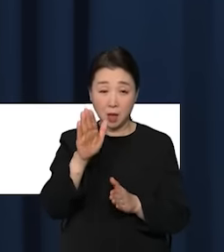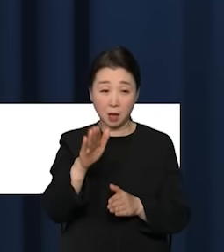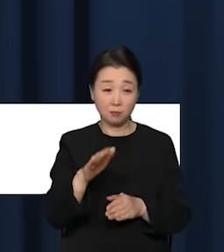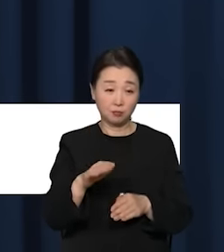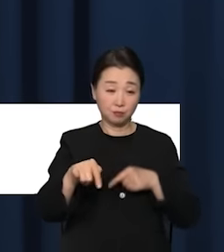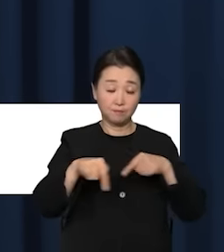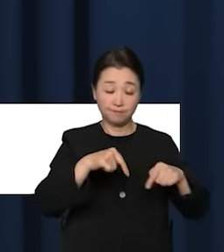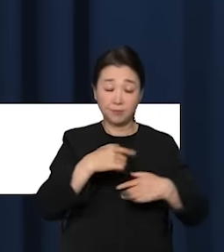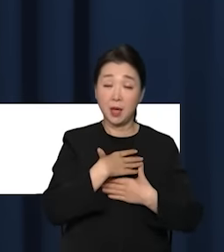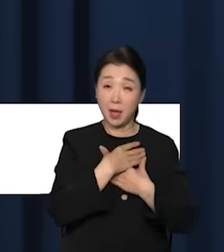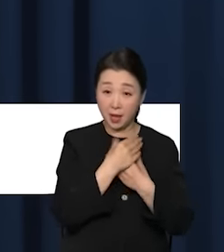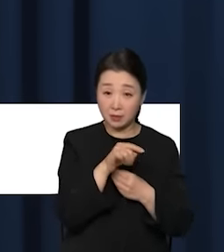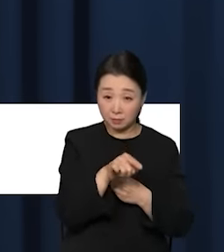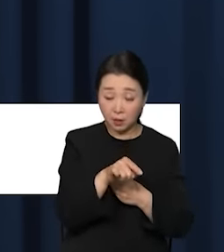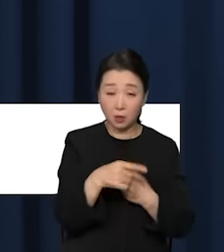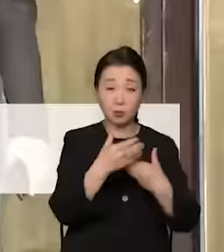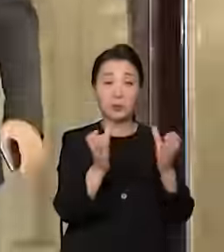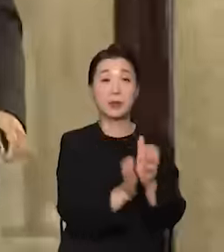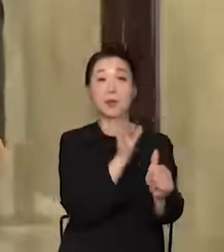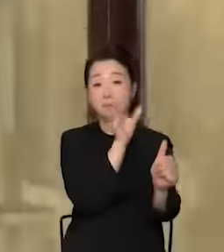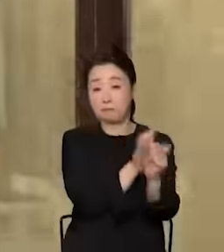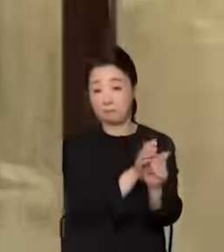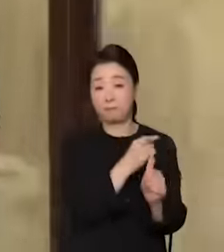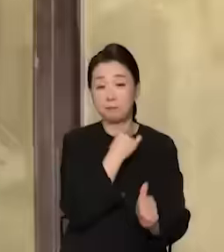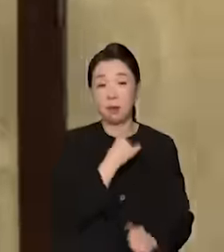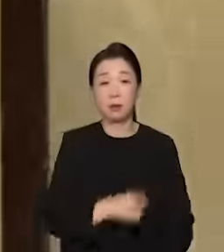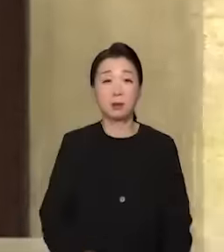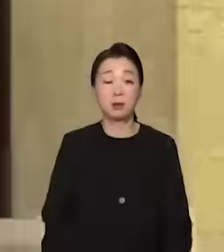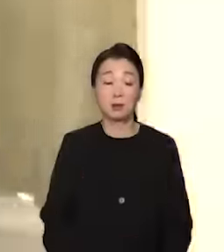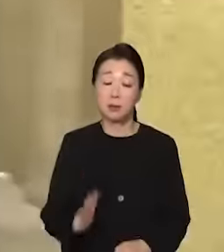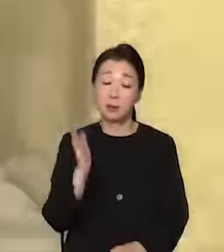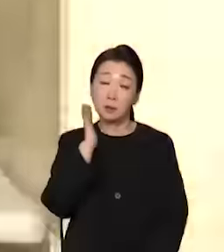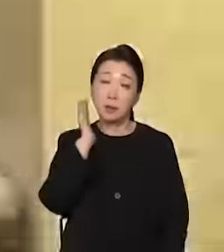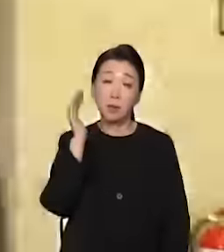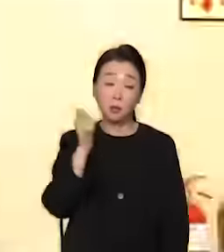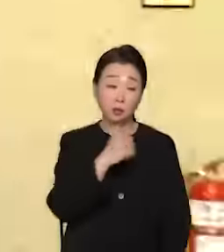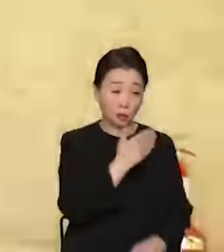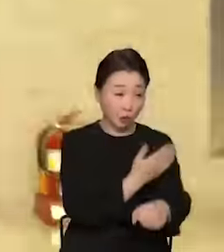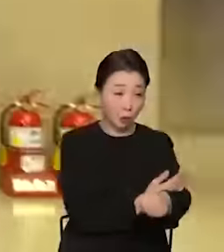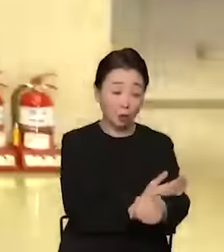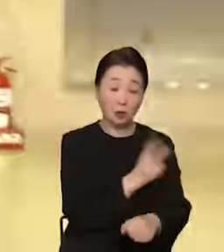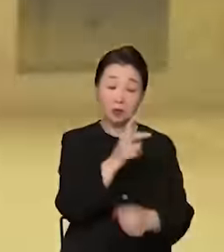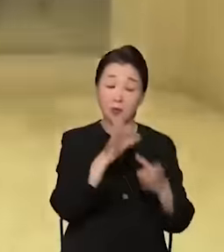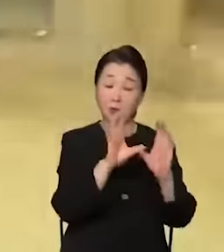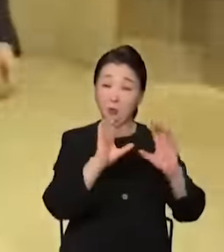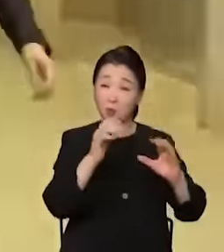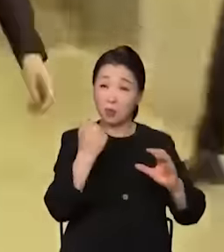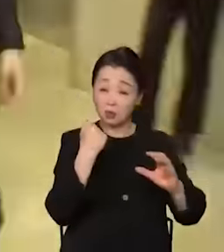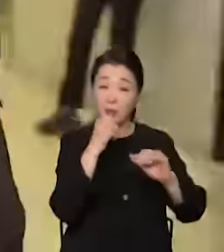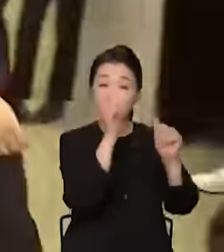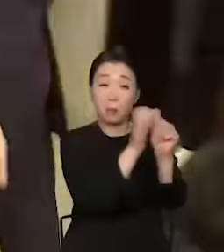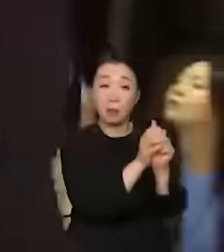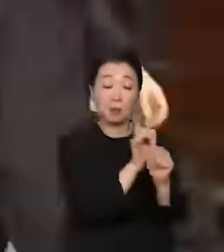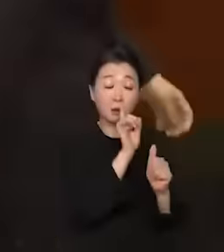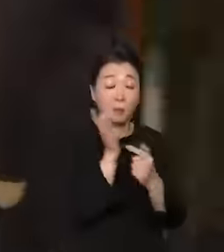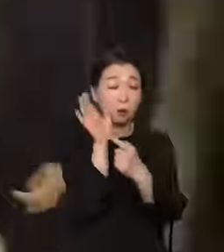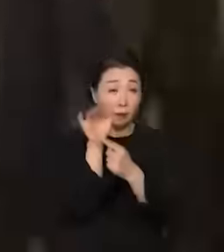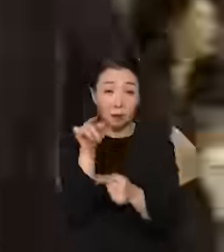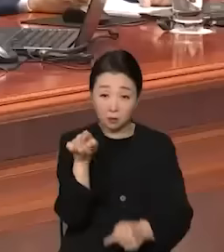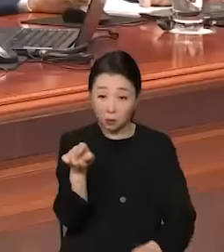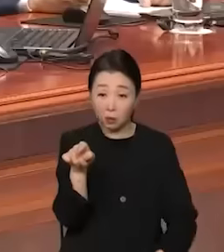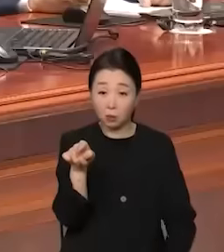우리 당에 임하겠습니다 대통령의 고난을 사실상 여당인 국민의 힘에 맡긴다고 밝힌